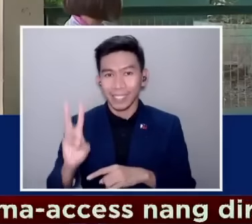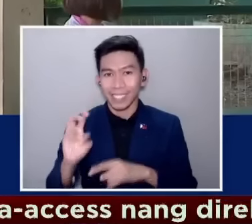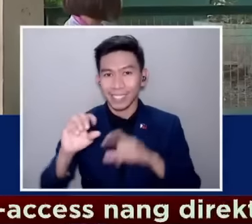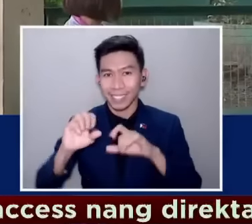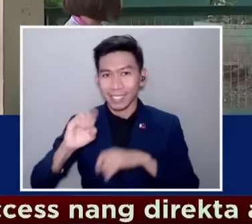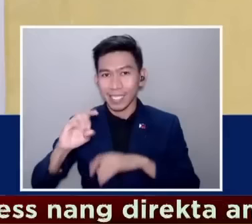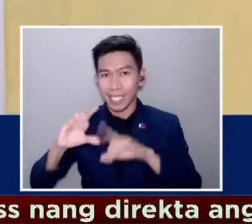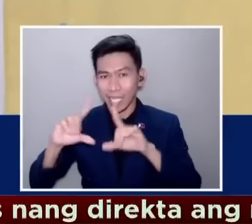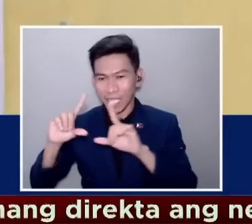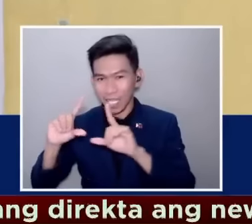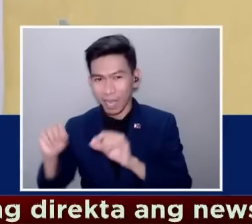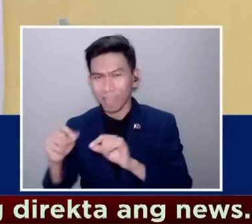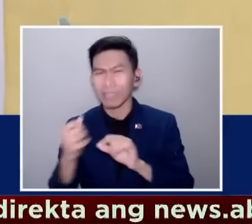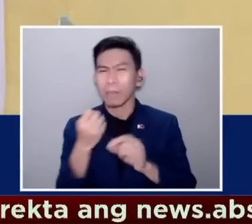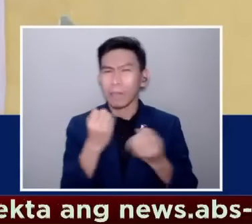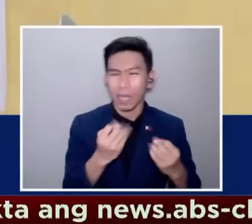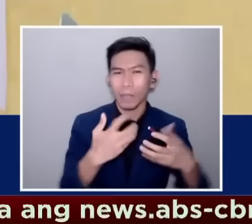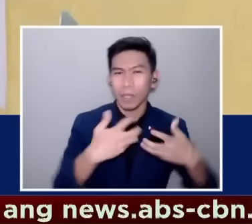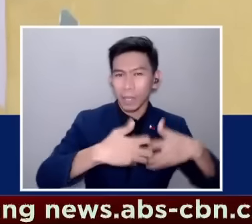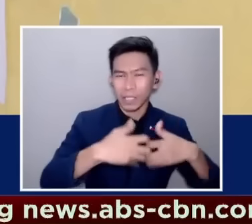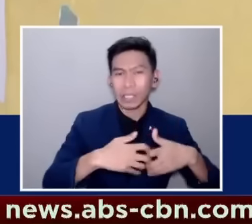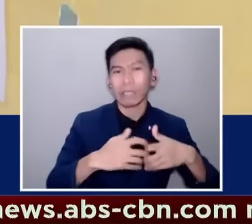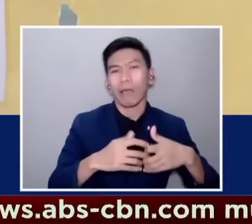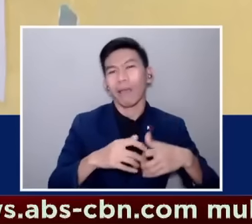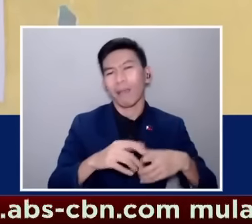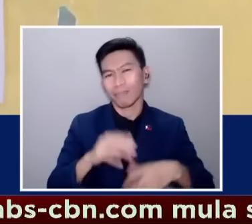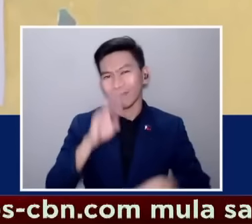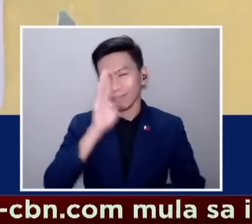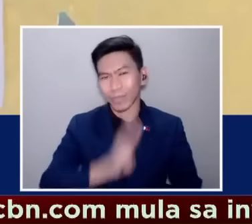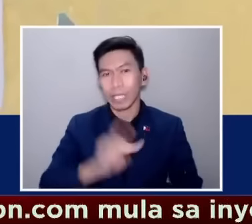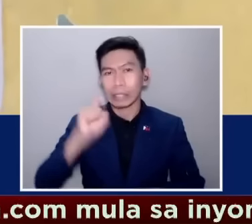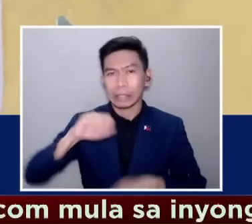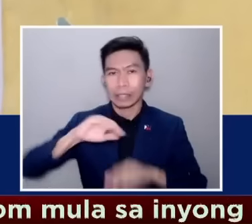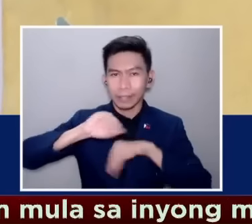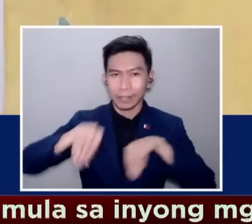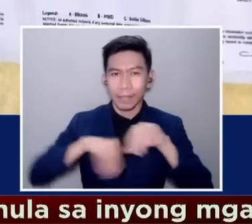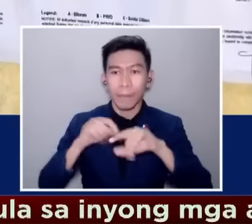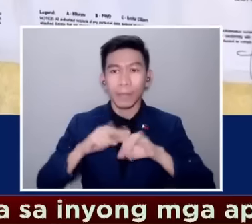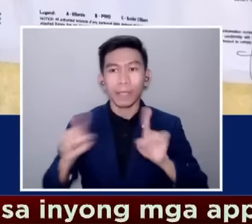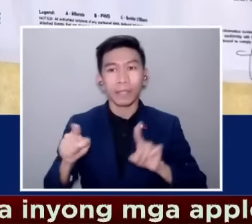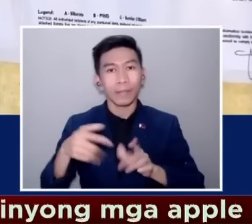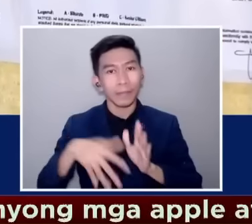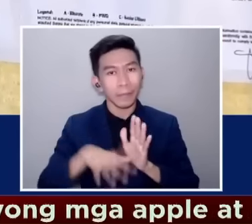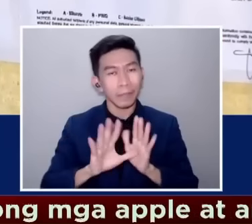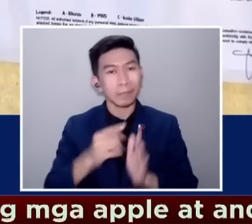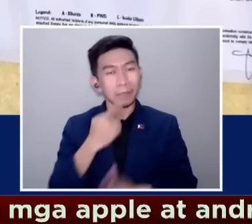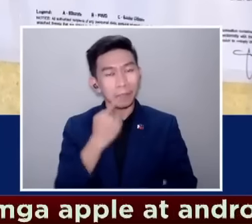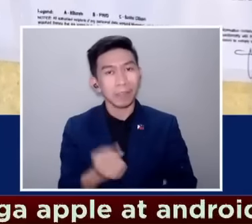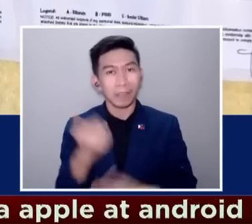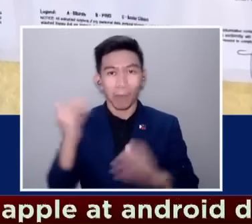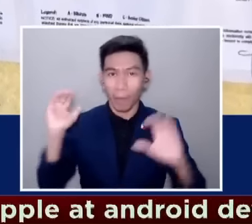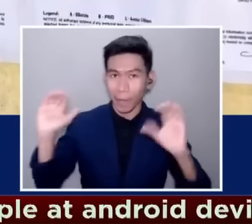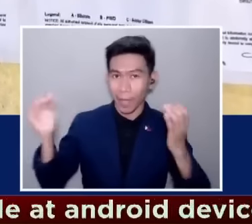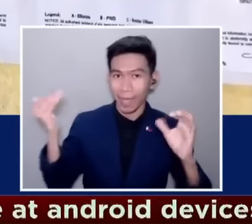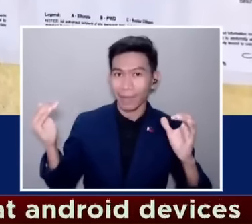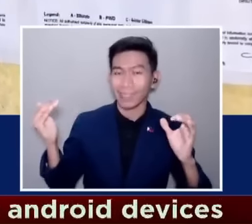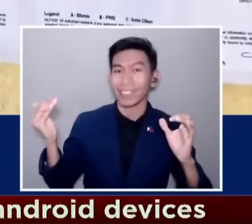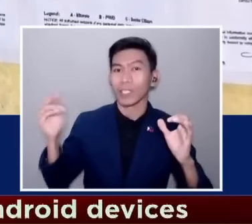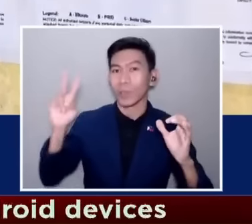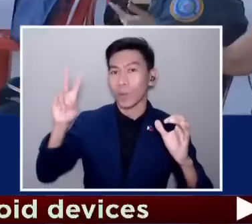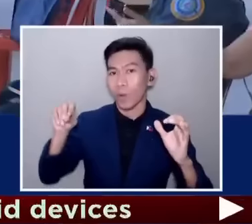na depektibo sa botohan at kailangan palitan. Pero ayon sa COMELEC, mas konti pa ang mga depektibong makina ngayon kumpara noong 2019